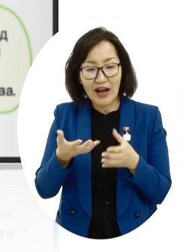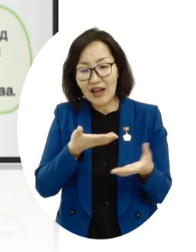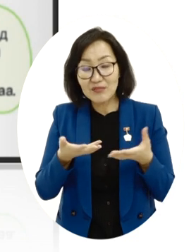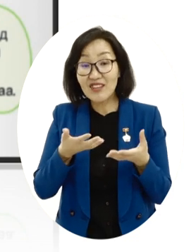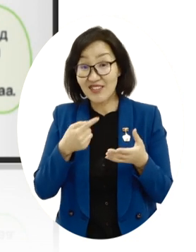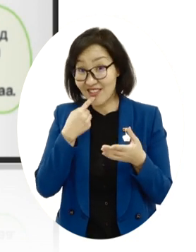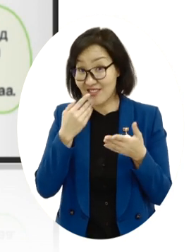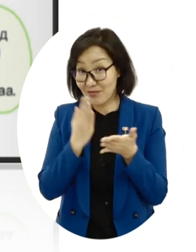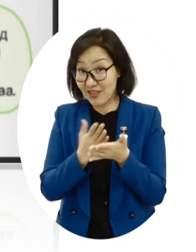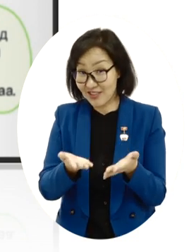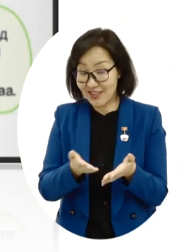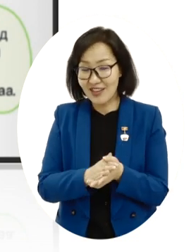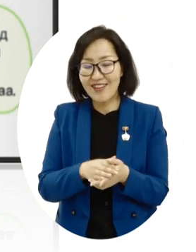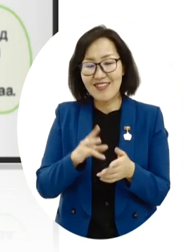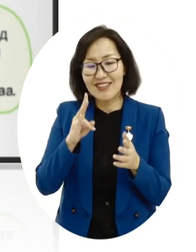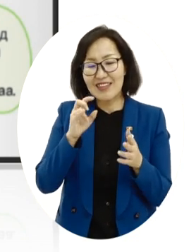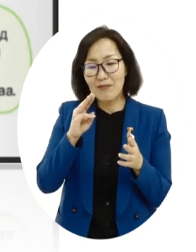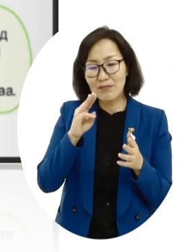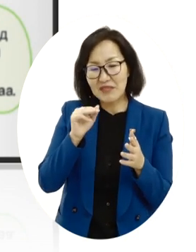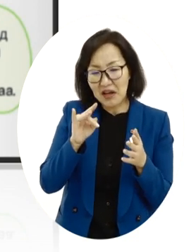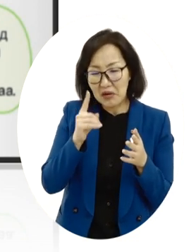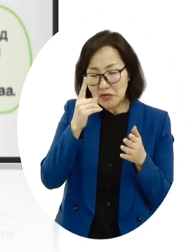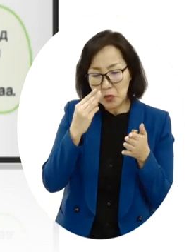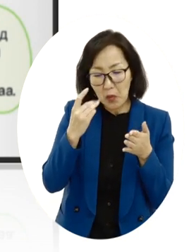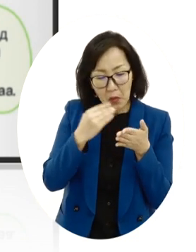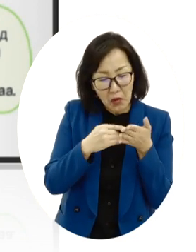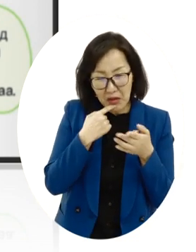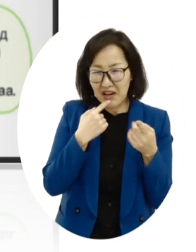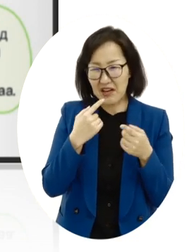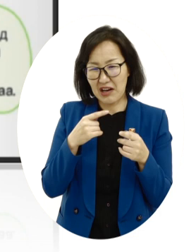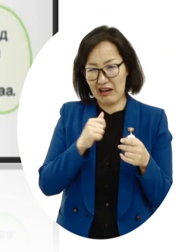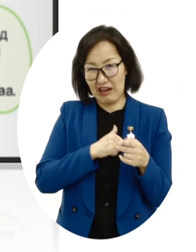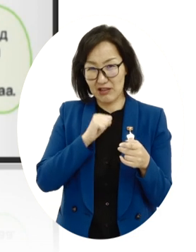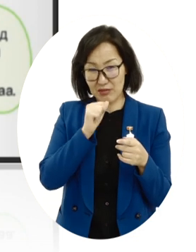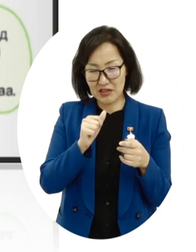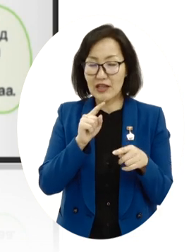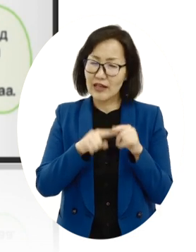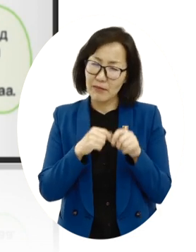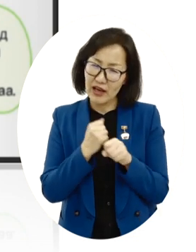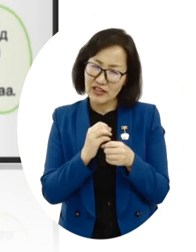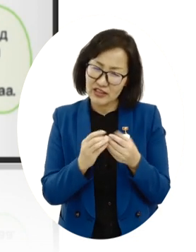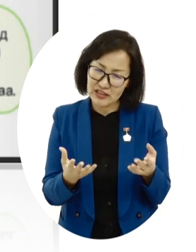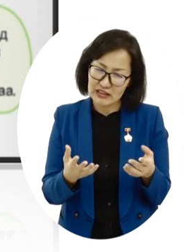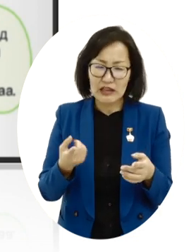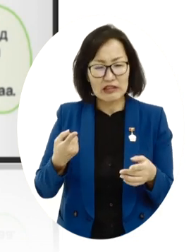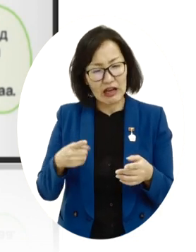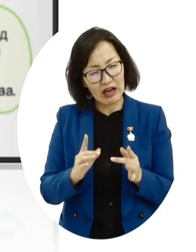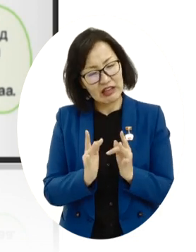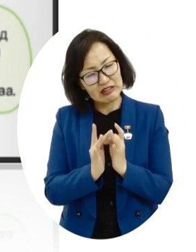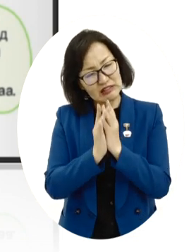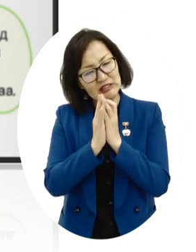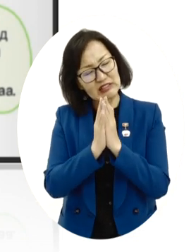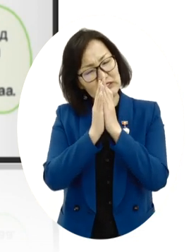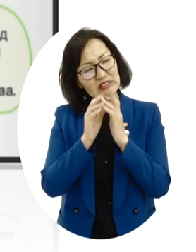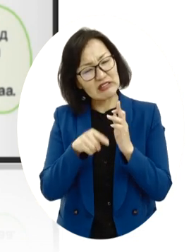хамтран ярьж байна. Мөн намтрыг нь л ярил зөвхөн хангалтгүй. Харин ямар ажил хийж байсан, яагаад